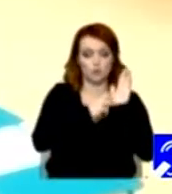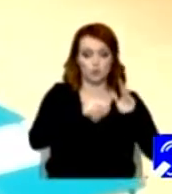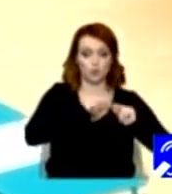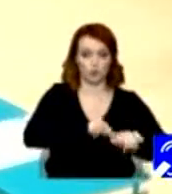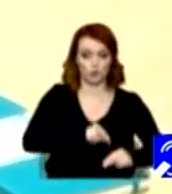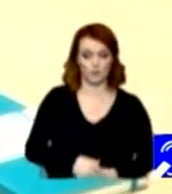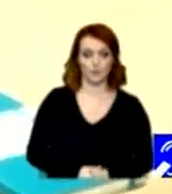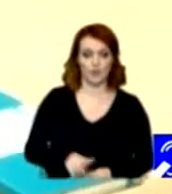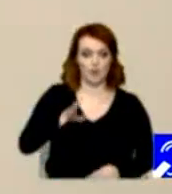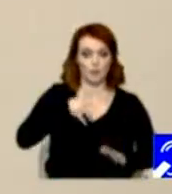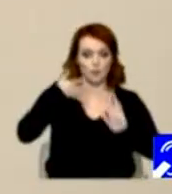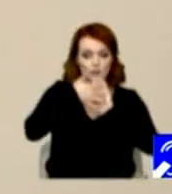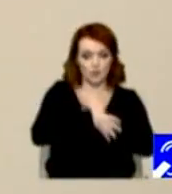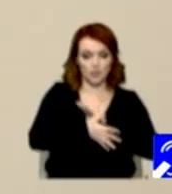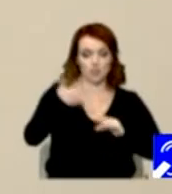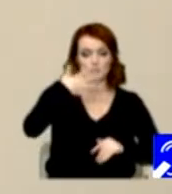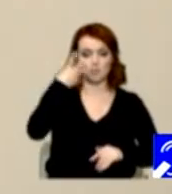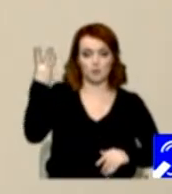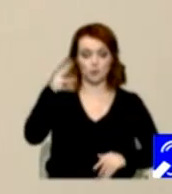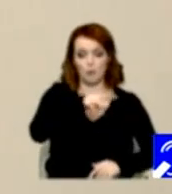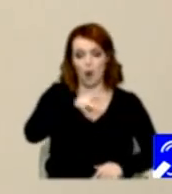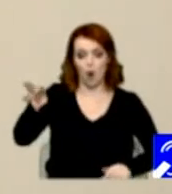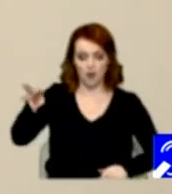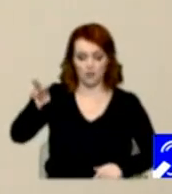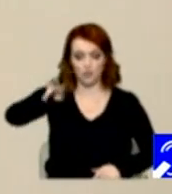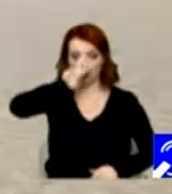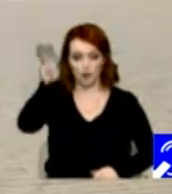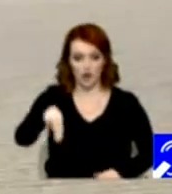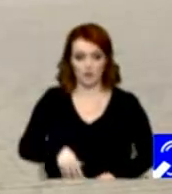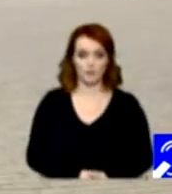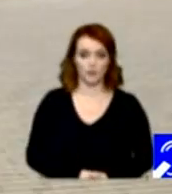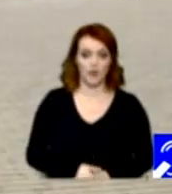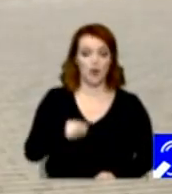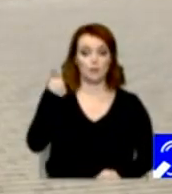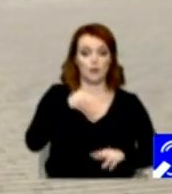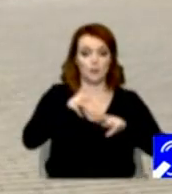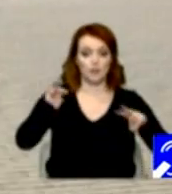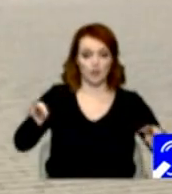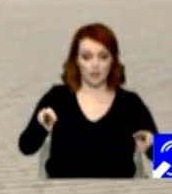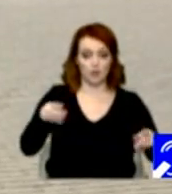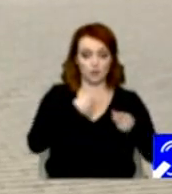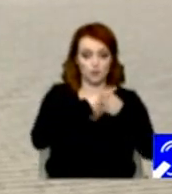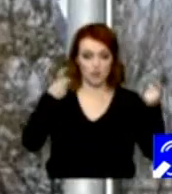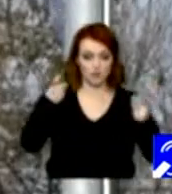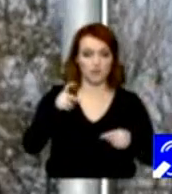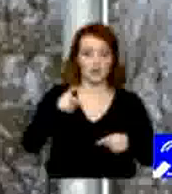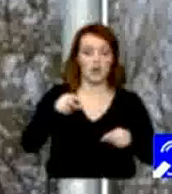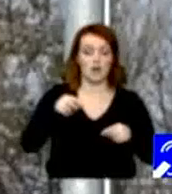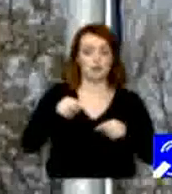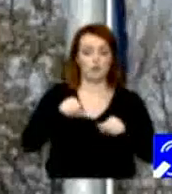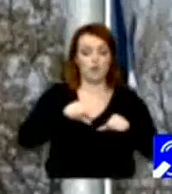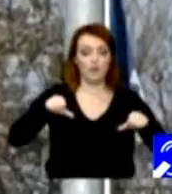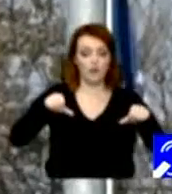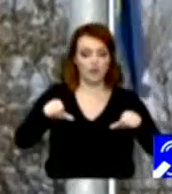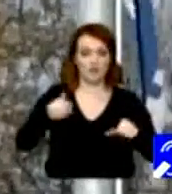investițiile sunt de circa 54 de milioane de dolari premierul Natalia gavrilita menționat că guvernul vrea să atragă noi investitori și să